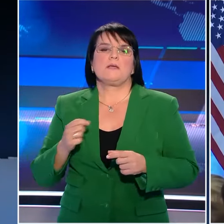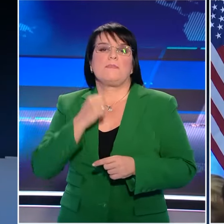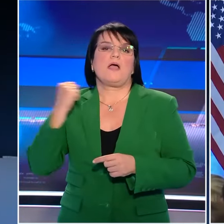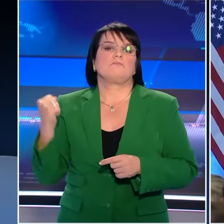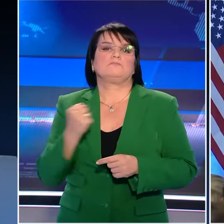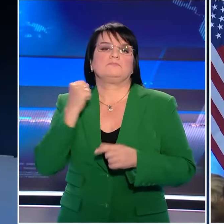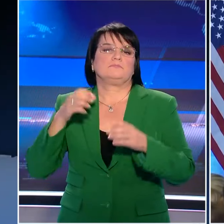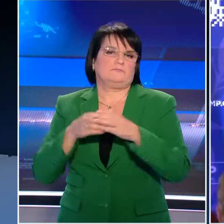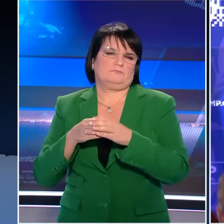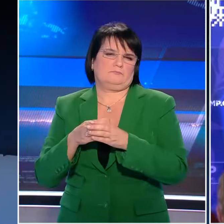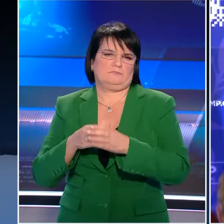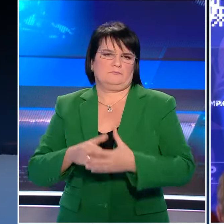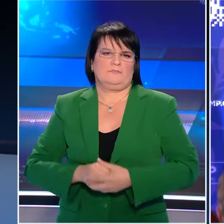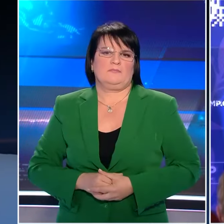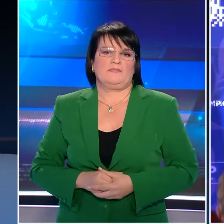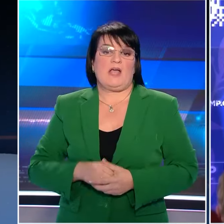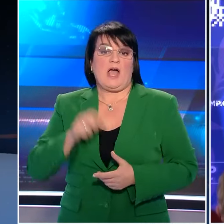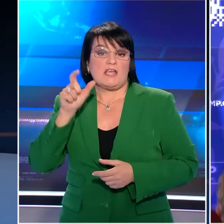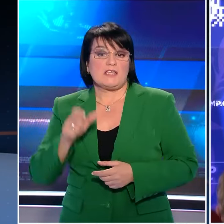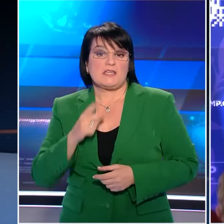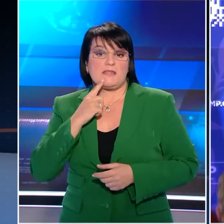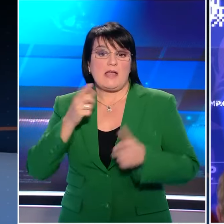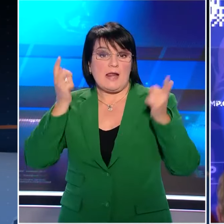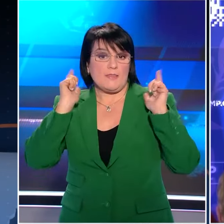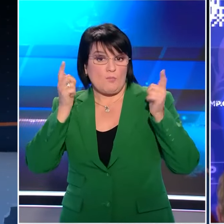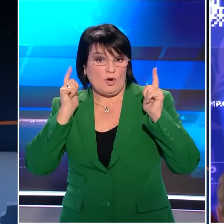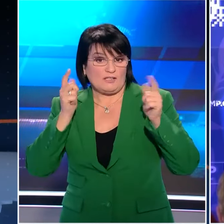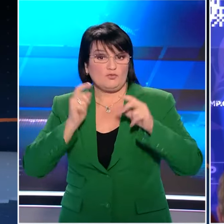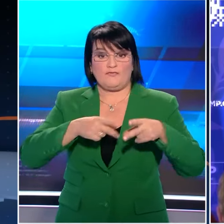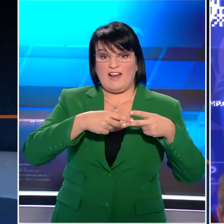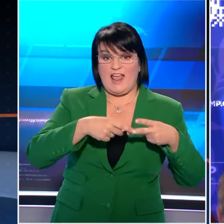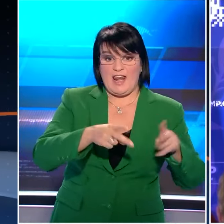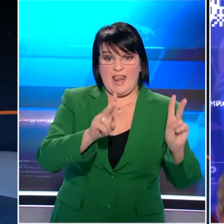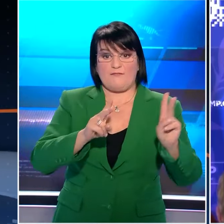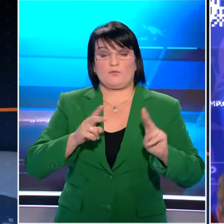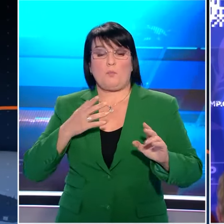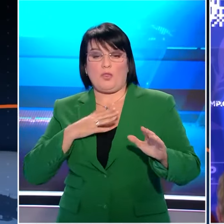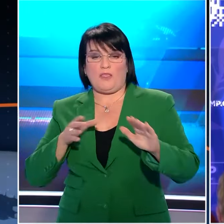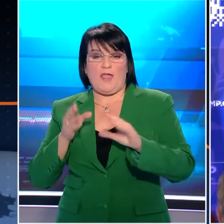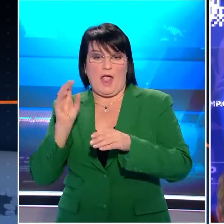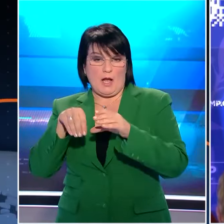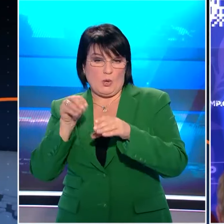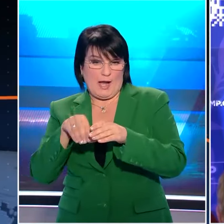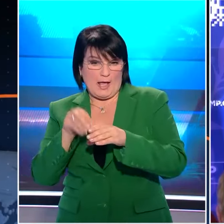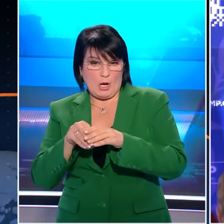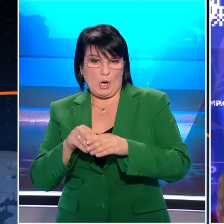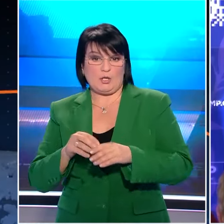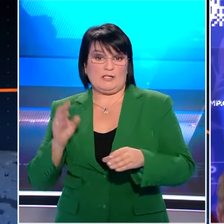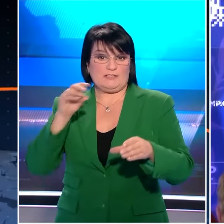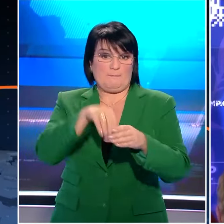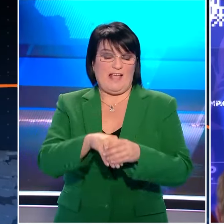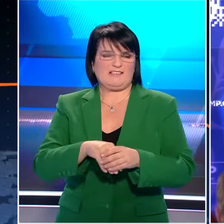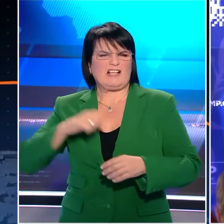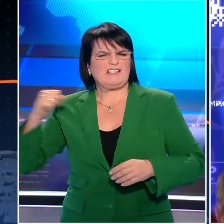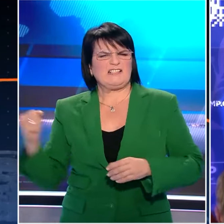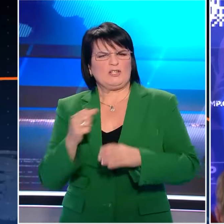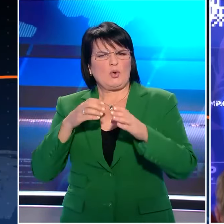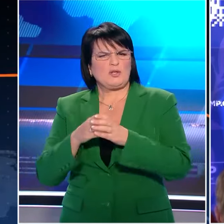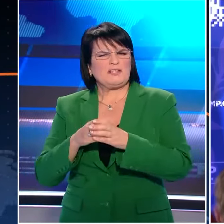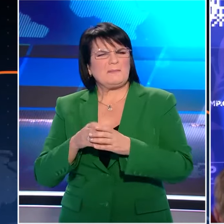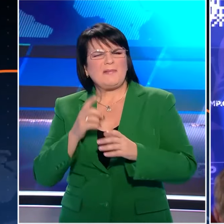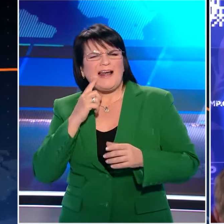Ρεπουμπλικανών, Νίκη Χέιλι. Nikki Haley is counting on Democrats and liberals to infiltrate your Republican primary. By the way, what's